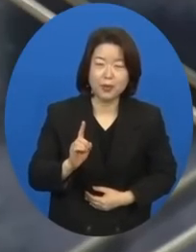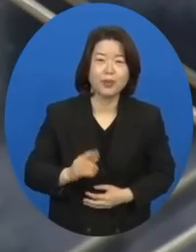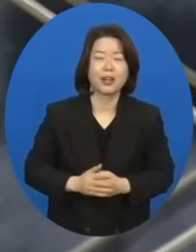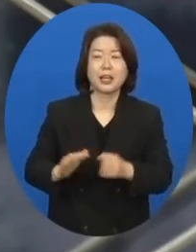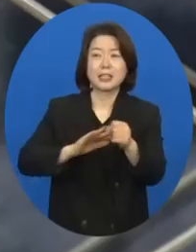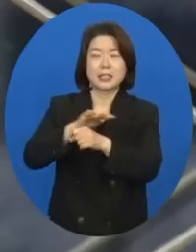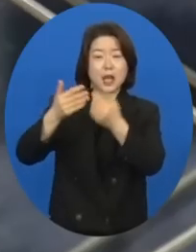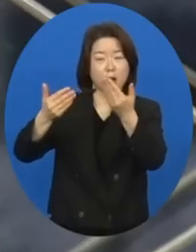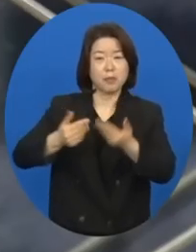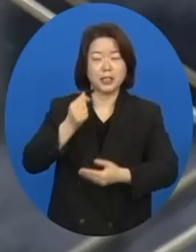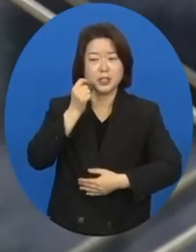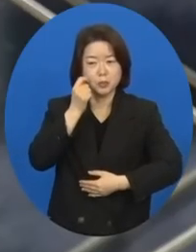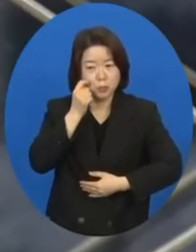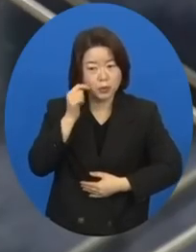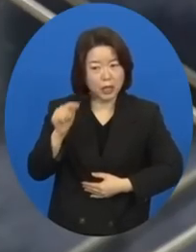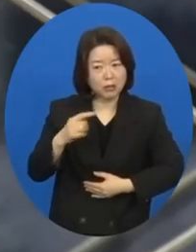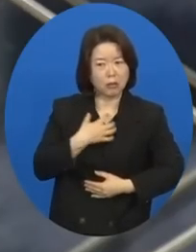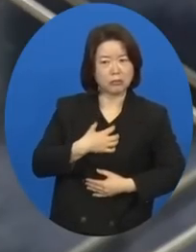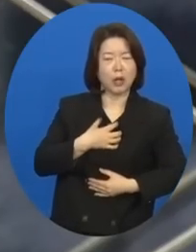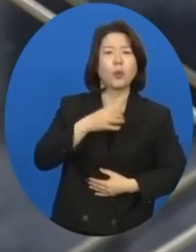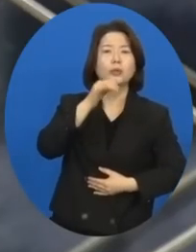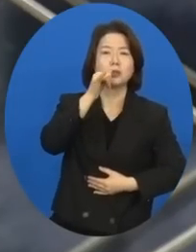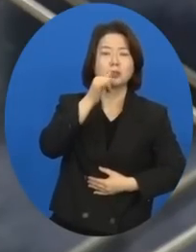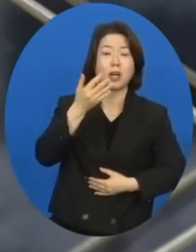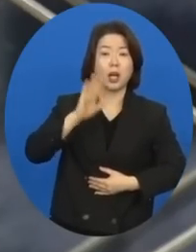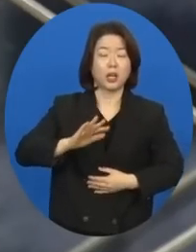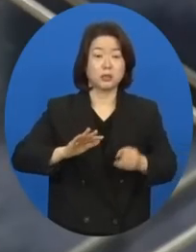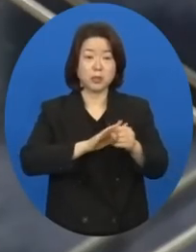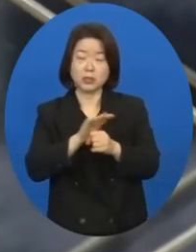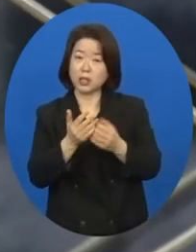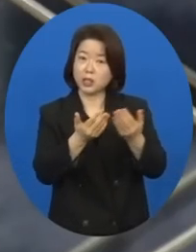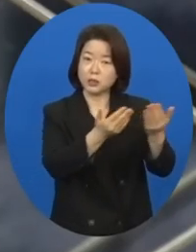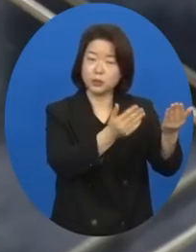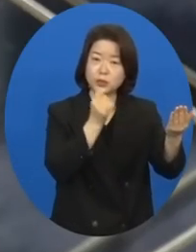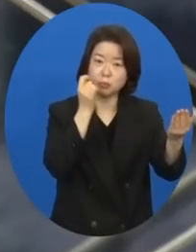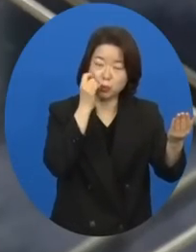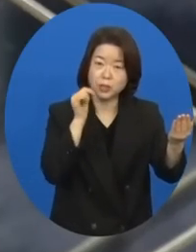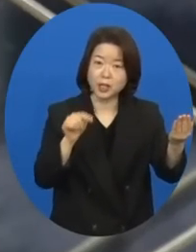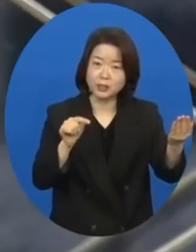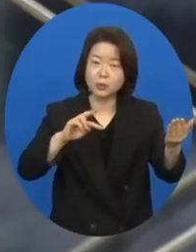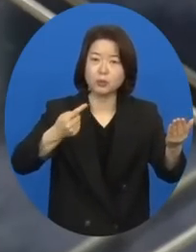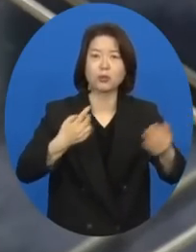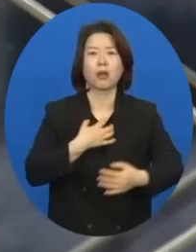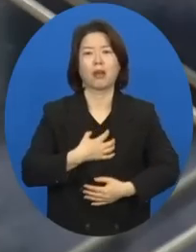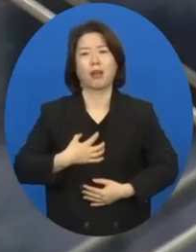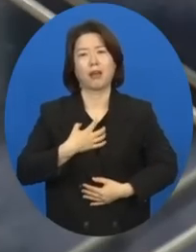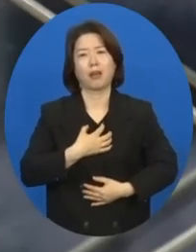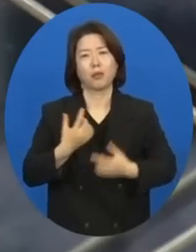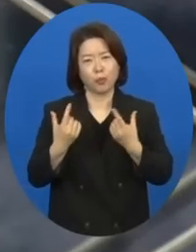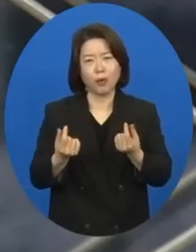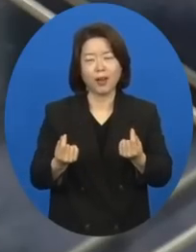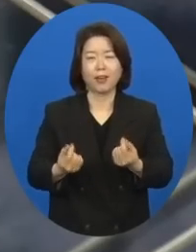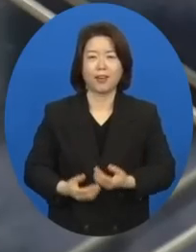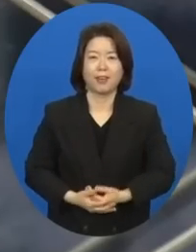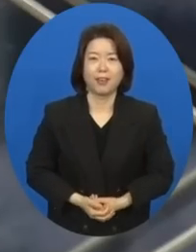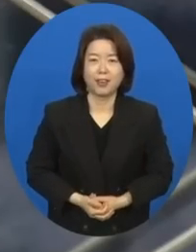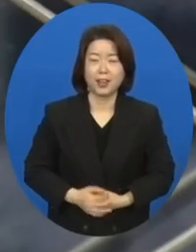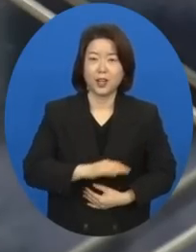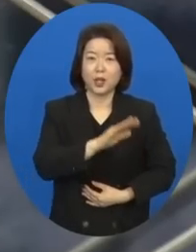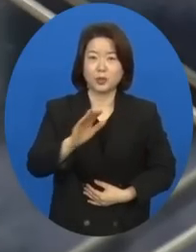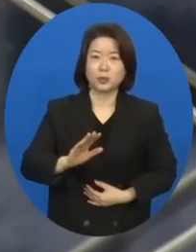사랑받지 못하는 것도 참 괴로운데 사랑하지 못하는 일도 참 괴로운 일입니다. 우리가